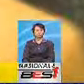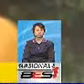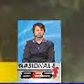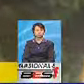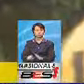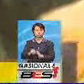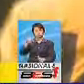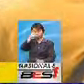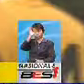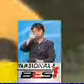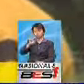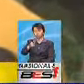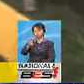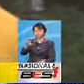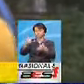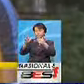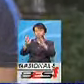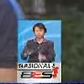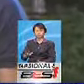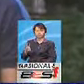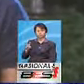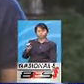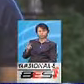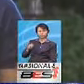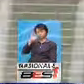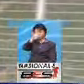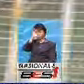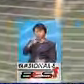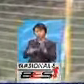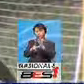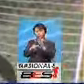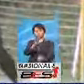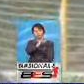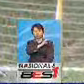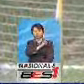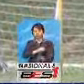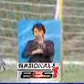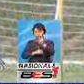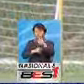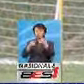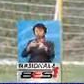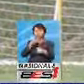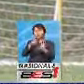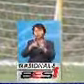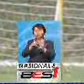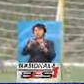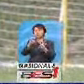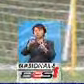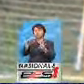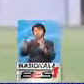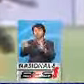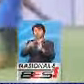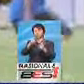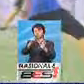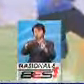Selain mencari senarai 24 pemain benh turut mencari calon penolong jurulatih empat calon mencuba nasib adalah Ridwan Abdullah P